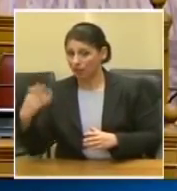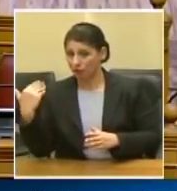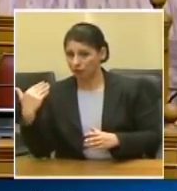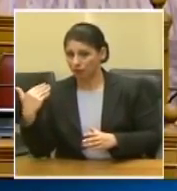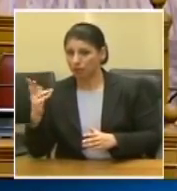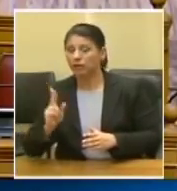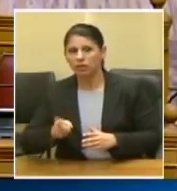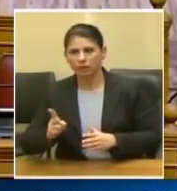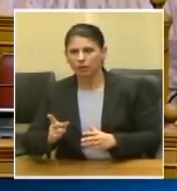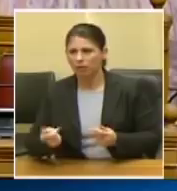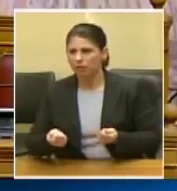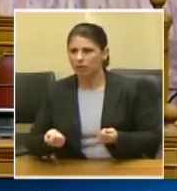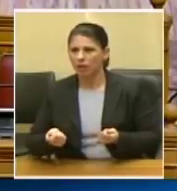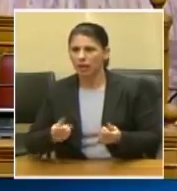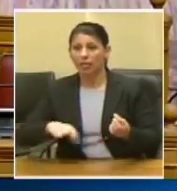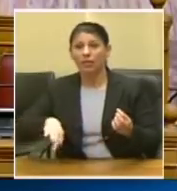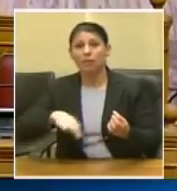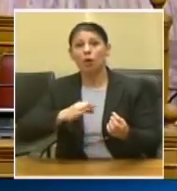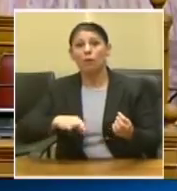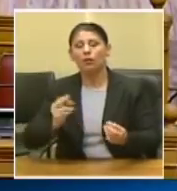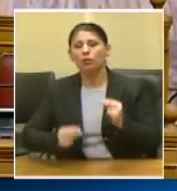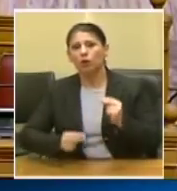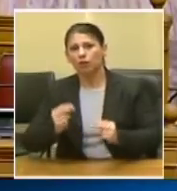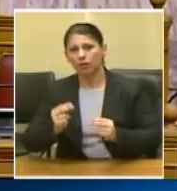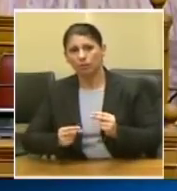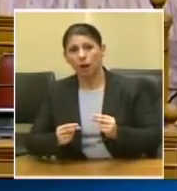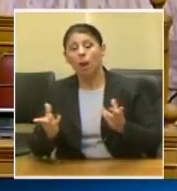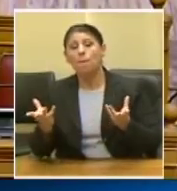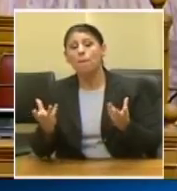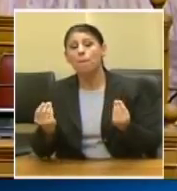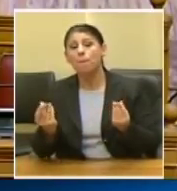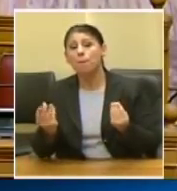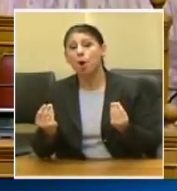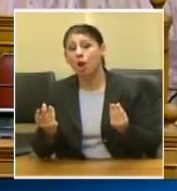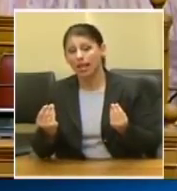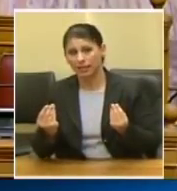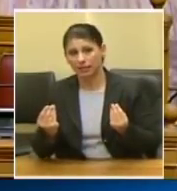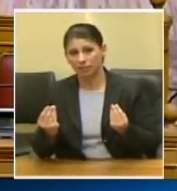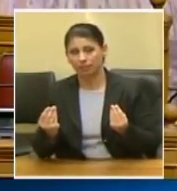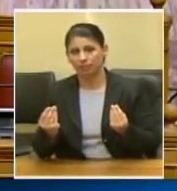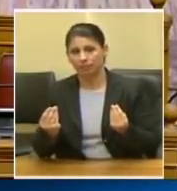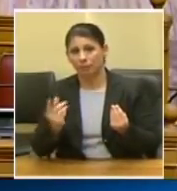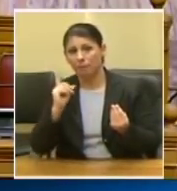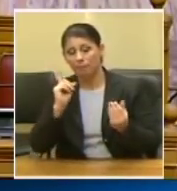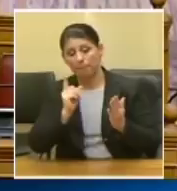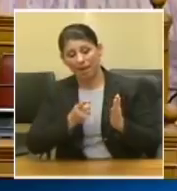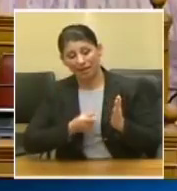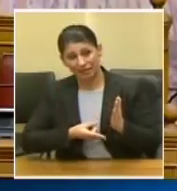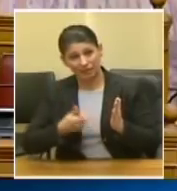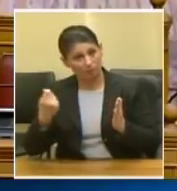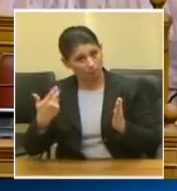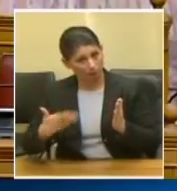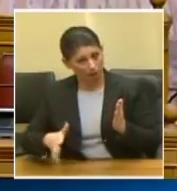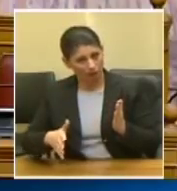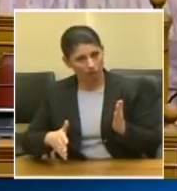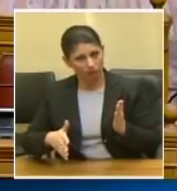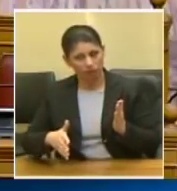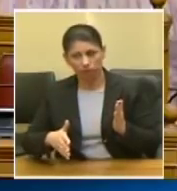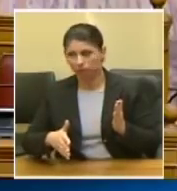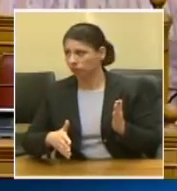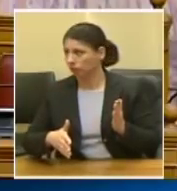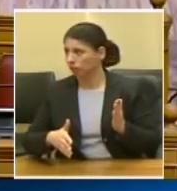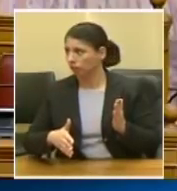επεισόδιο. Πολλές από τις παρατηρήσεις τις οποίες έκανε κινδυνεύουν επειδή οτιδήποτε λέγεται